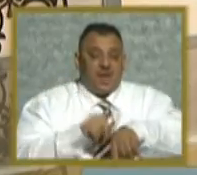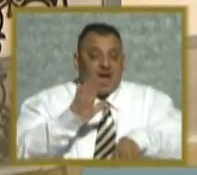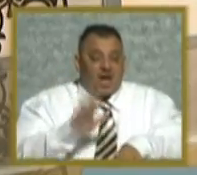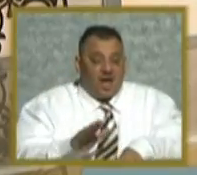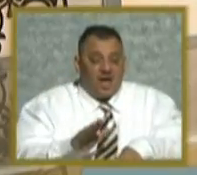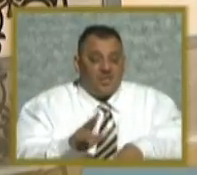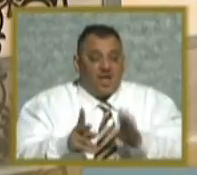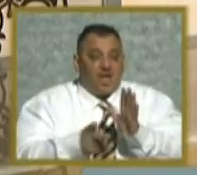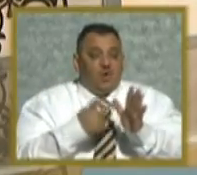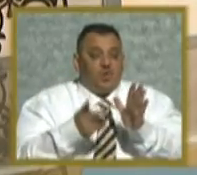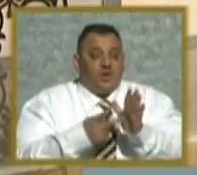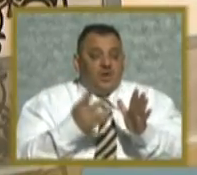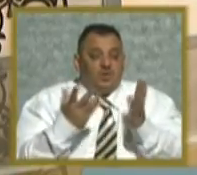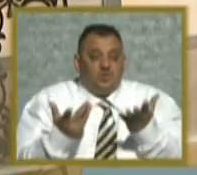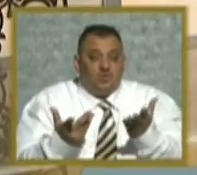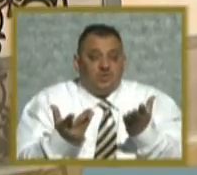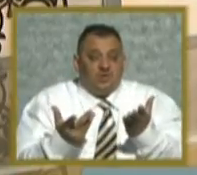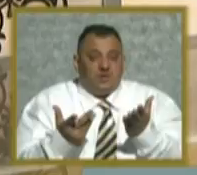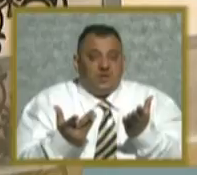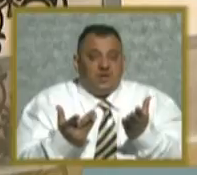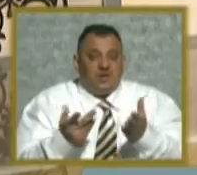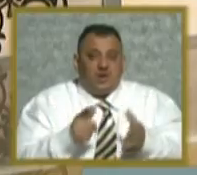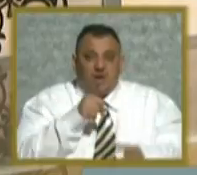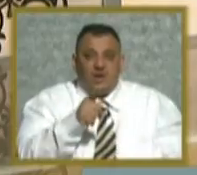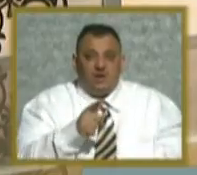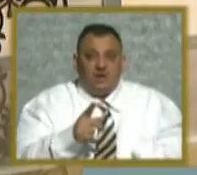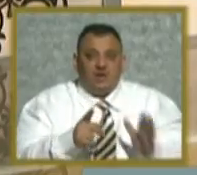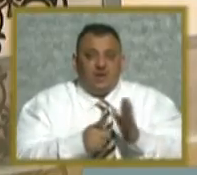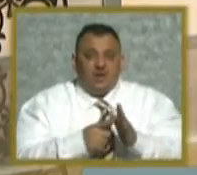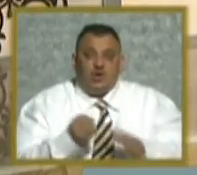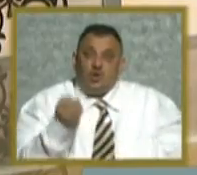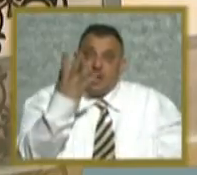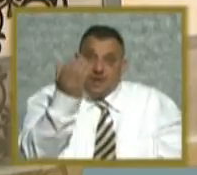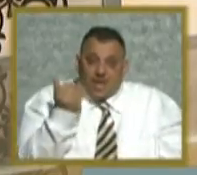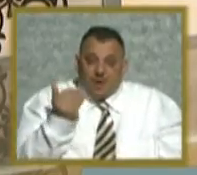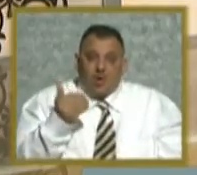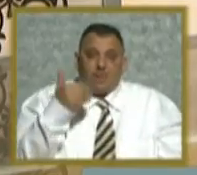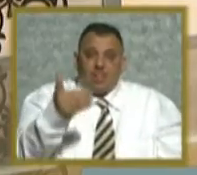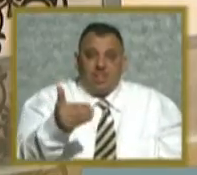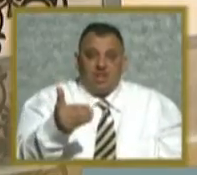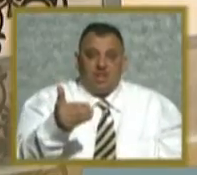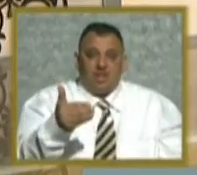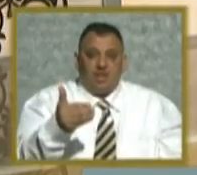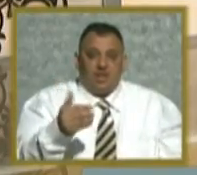صلاة الصبح؟ شو يعني الحكم شيخ؟ قبل طلوع الشمس؟ إيه